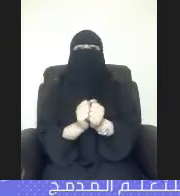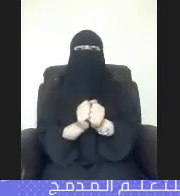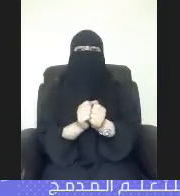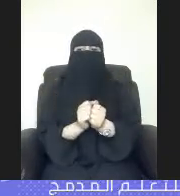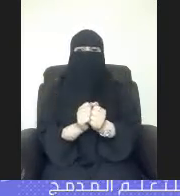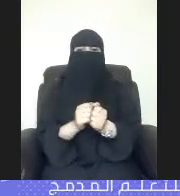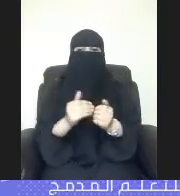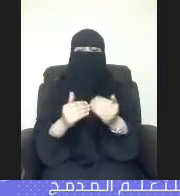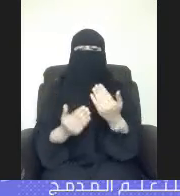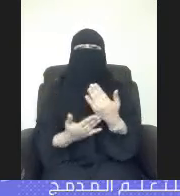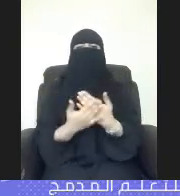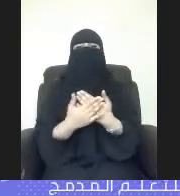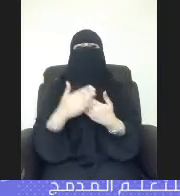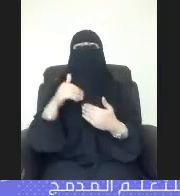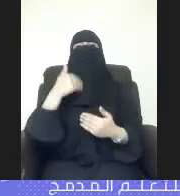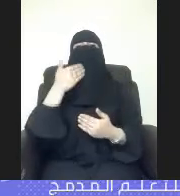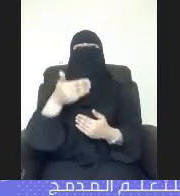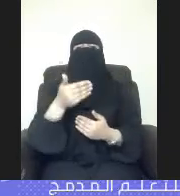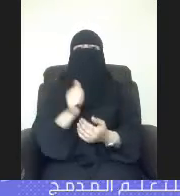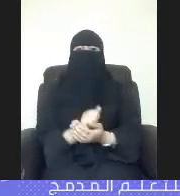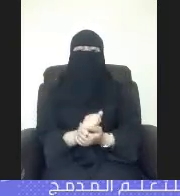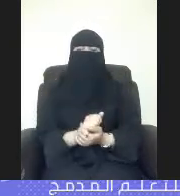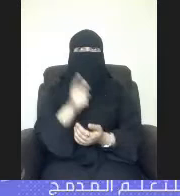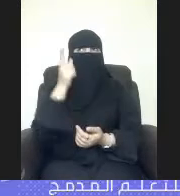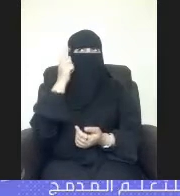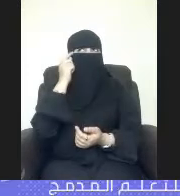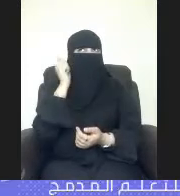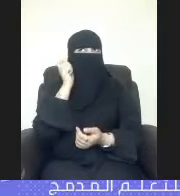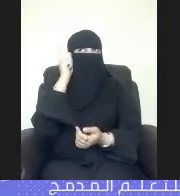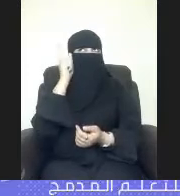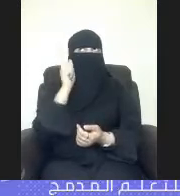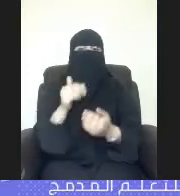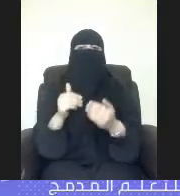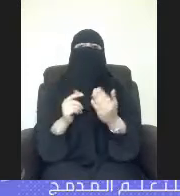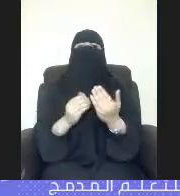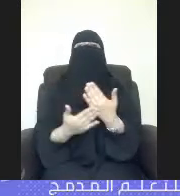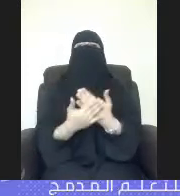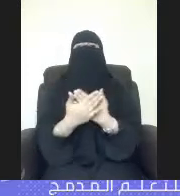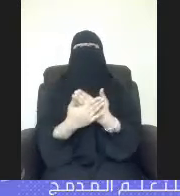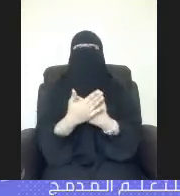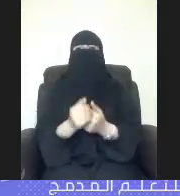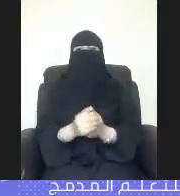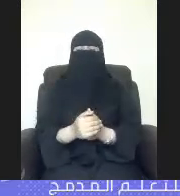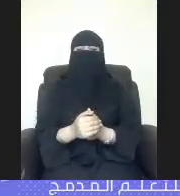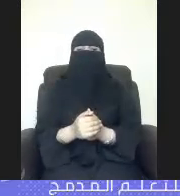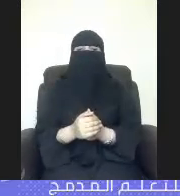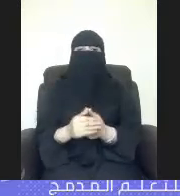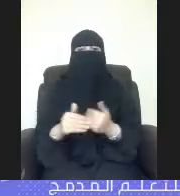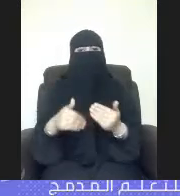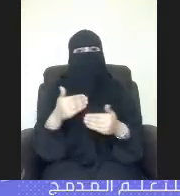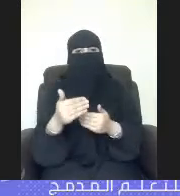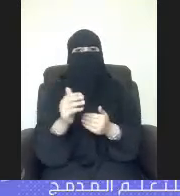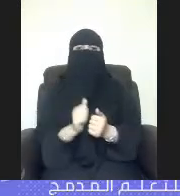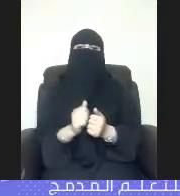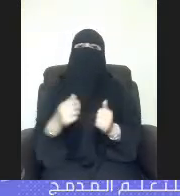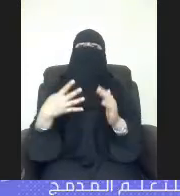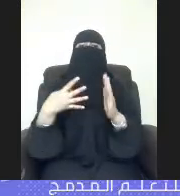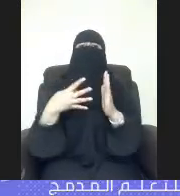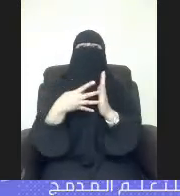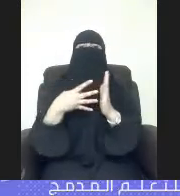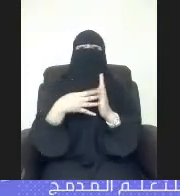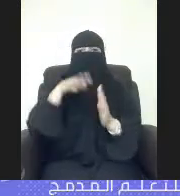وممارسات مبتكرة. تسعى الجامعة من خلال هذا الملتقى الهام أن